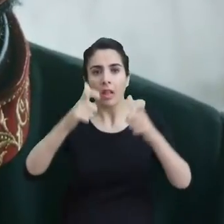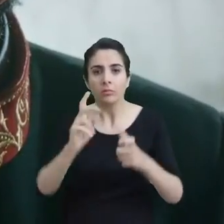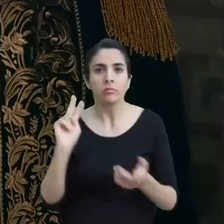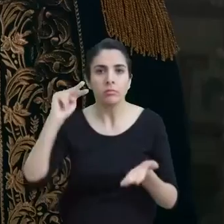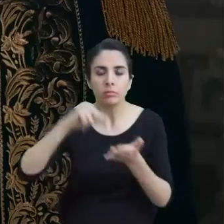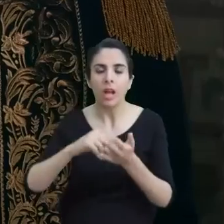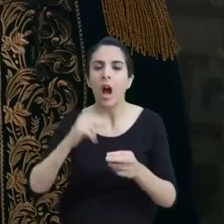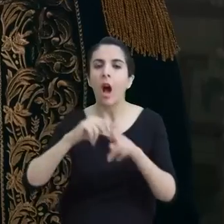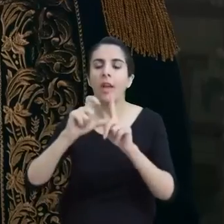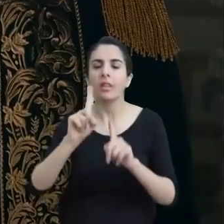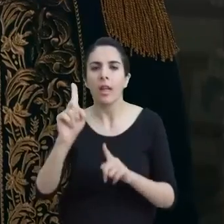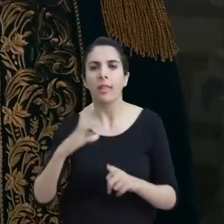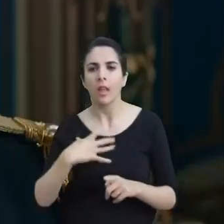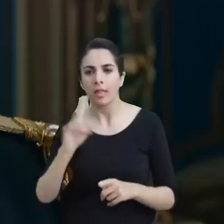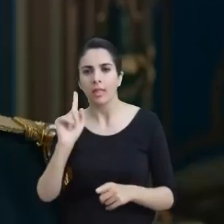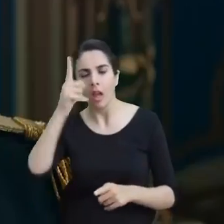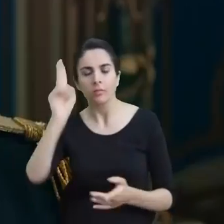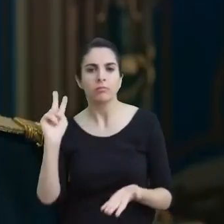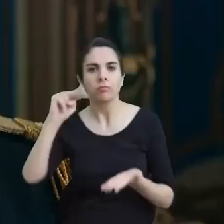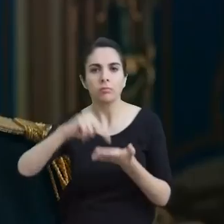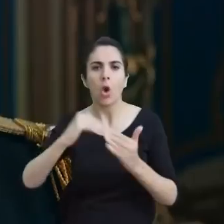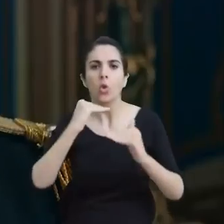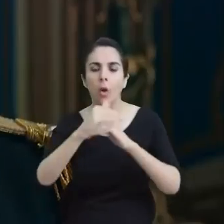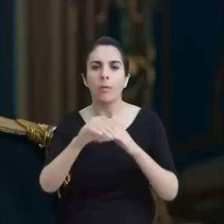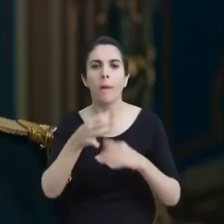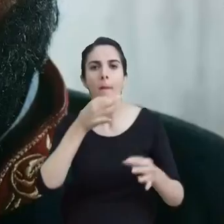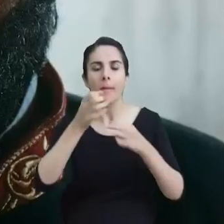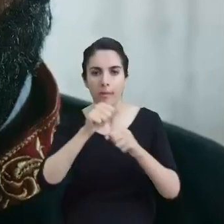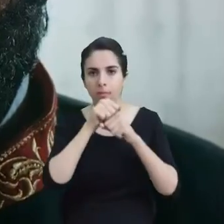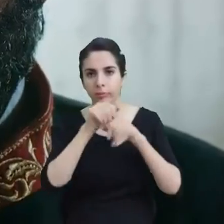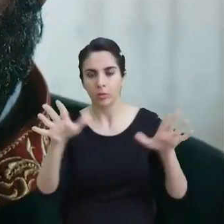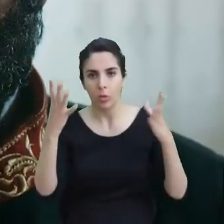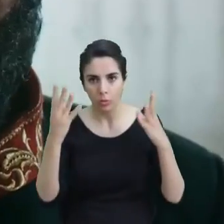yürümüşler. Galata Kadısı tek başına karşılarına çıkıp halkı dağıtmış.